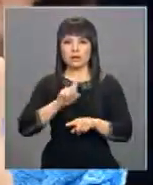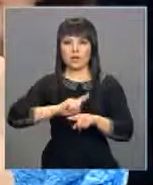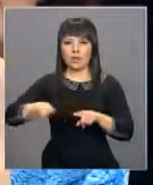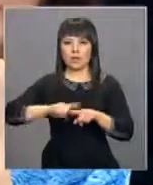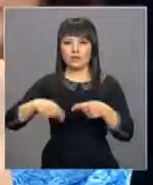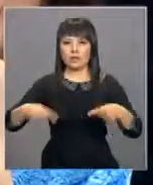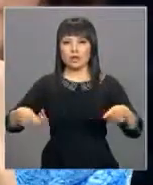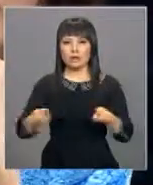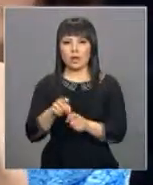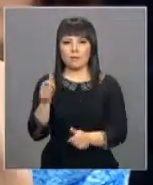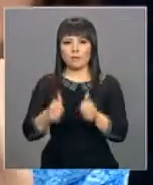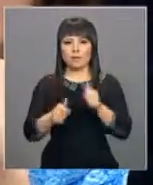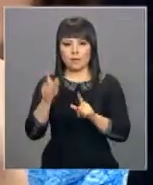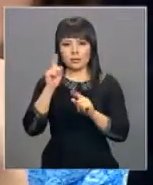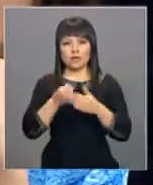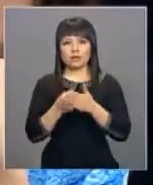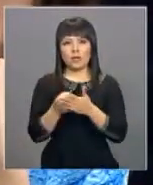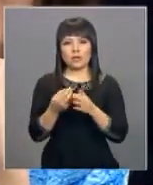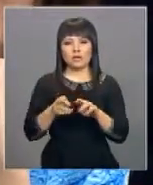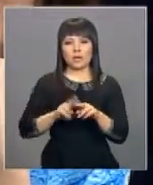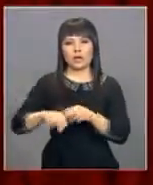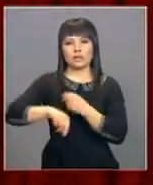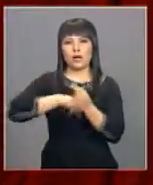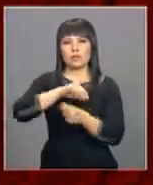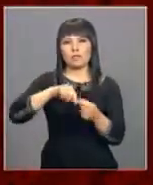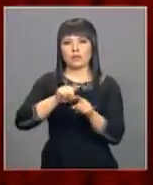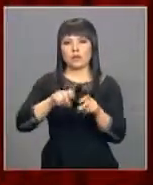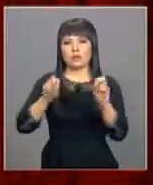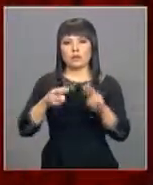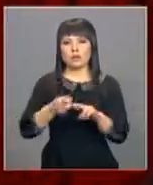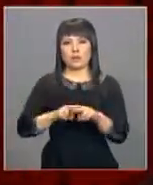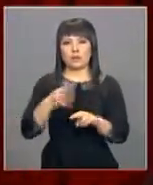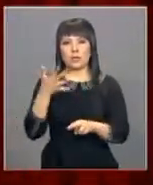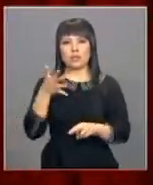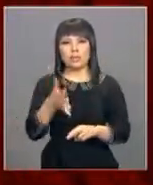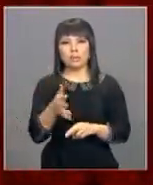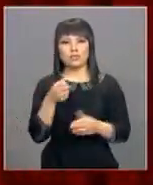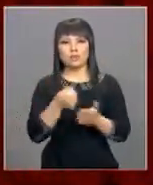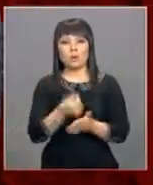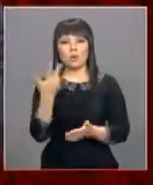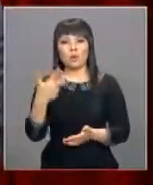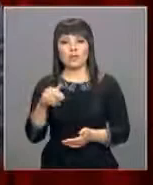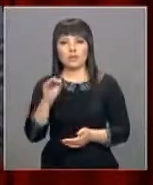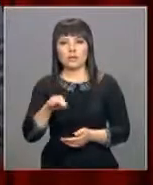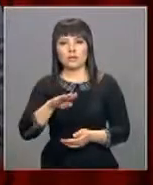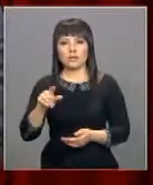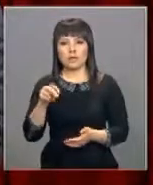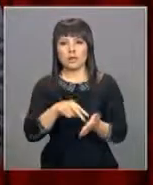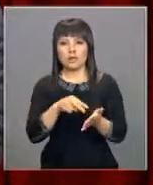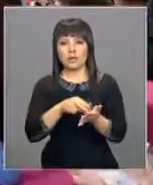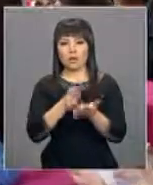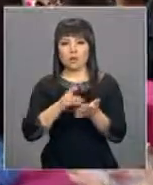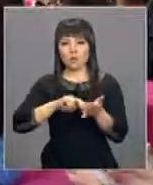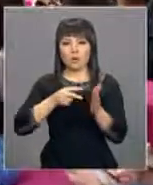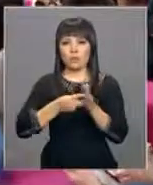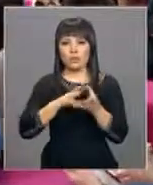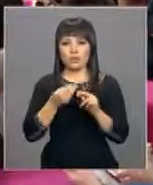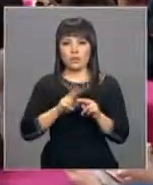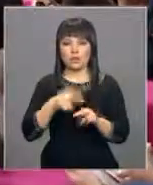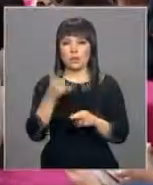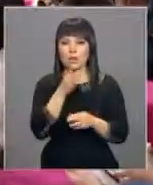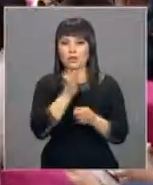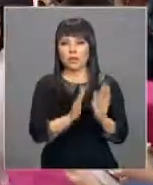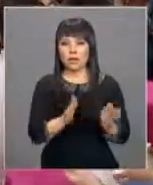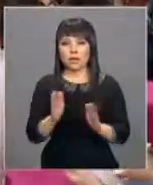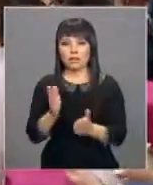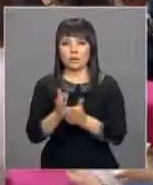мақсаты нарықта бәсекеге төтеп беретін кәсіпкерлер дайындау. Бұл курстардың құны 5000-нан 30000 теңгеге дейін. Жоба үш кезеңнен тұрады.